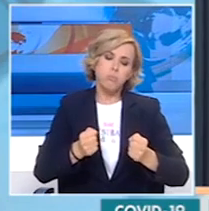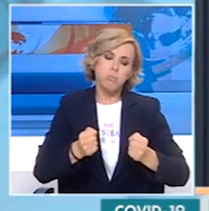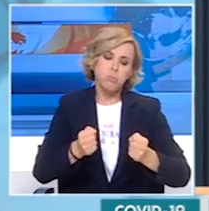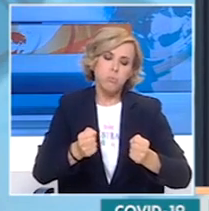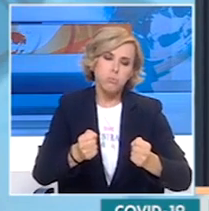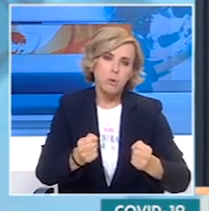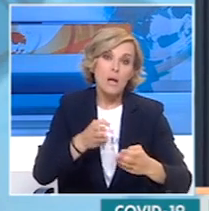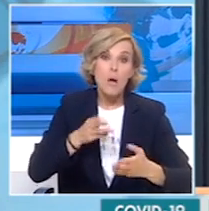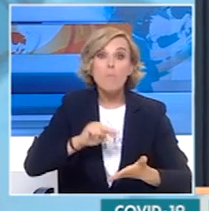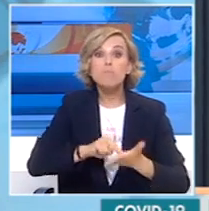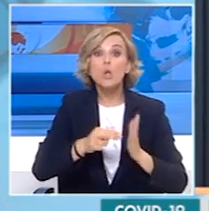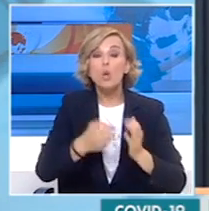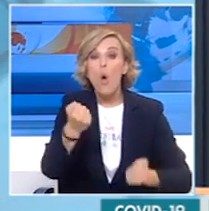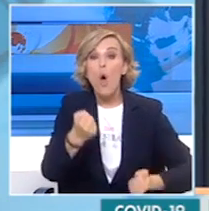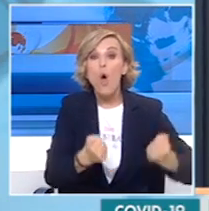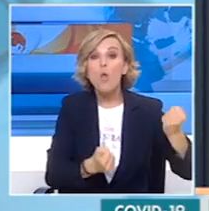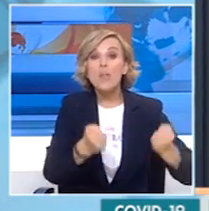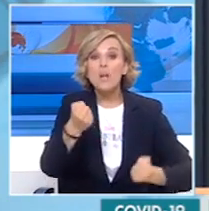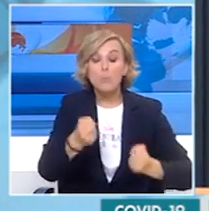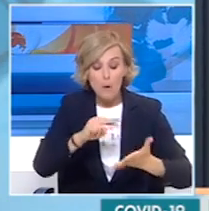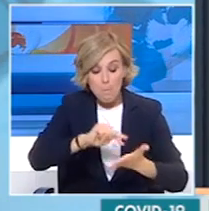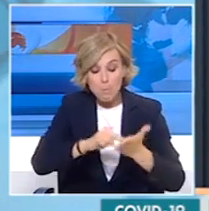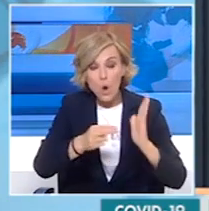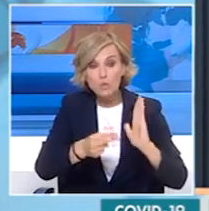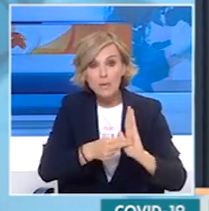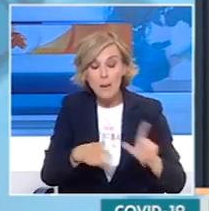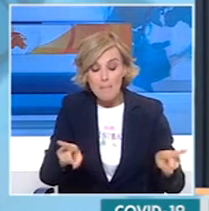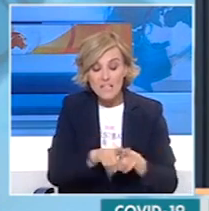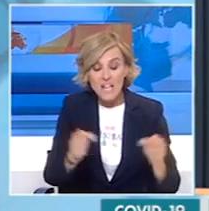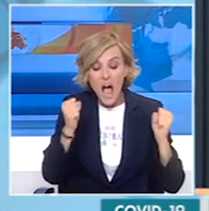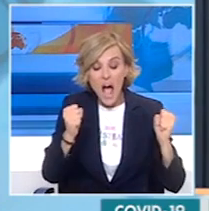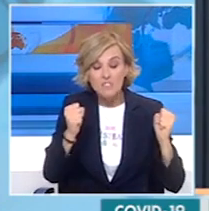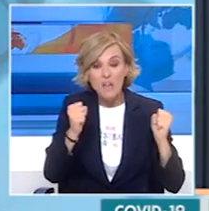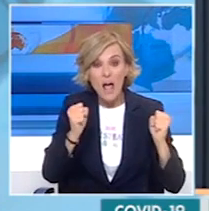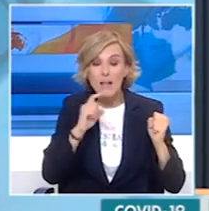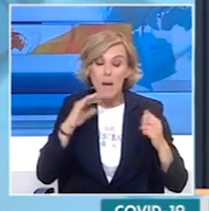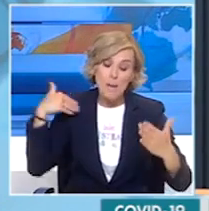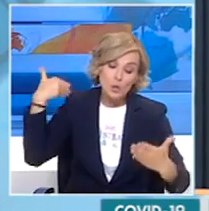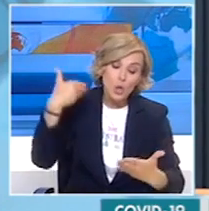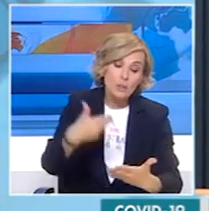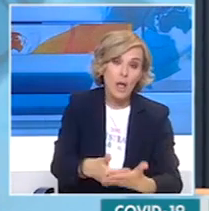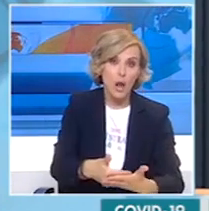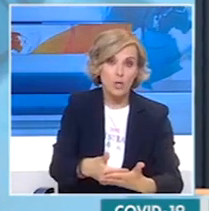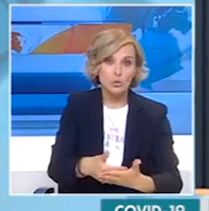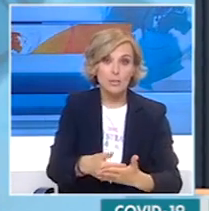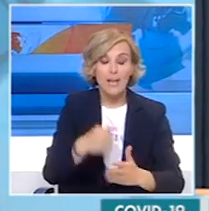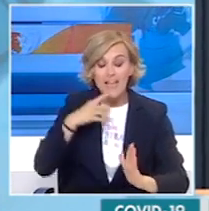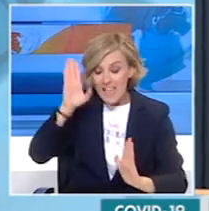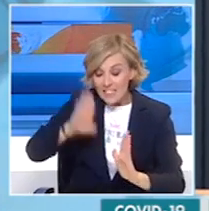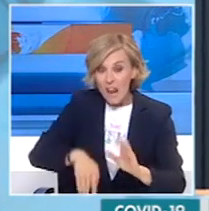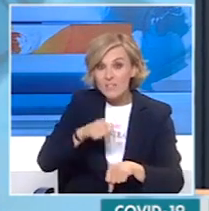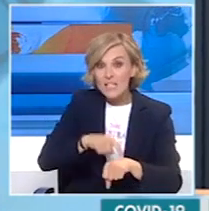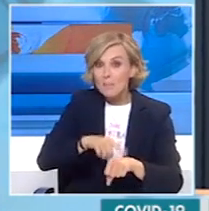τρακάρει, με προσοχή, μέχρι να φτάσει με ασφάλεια στον τελικό προορισμό. Πρέπει να προσέξουμε τις λεπτές ισορροπίες, να